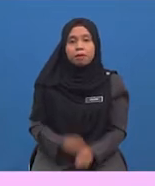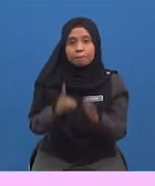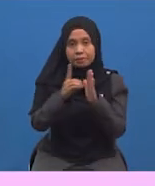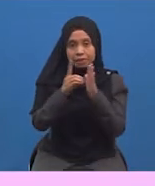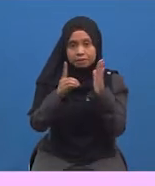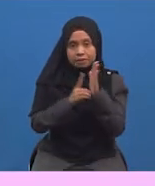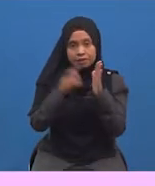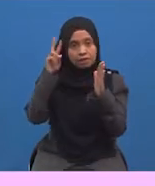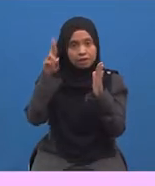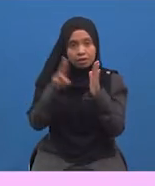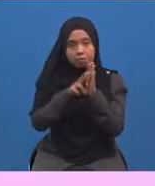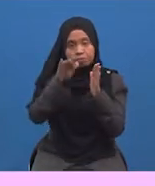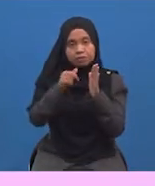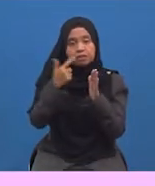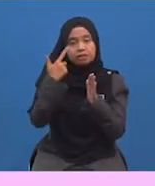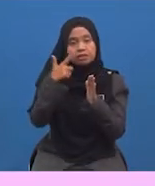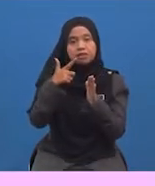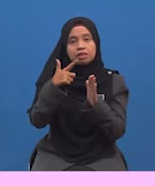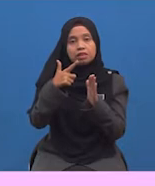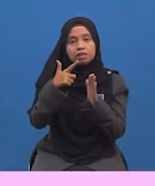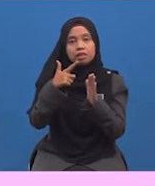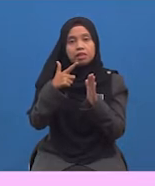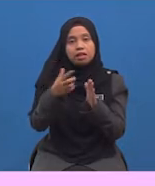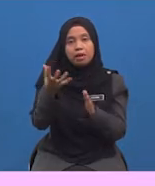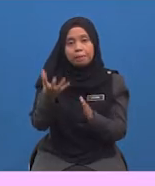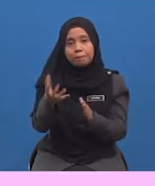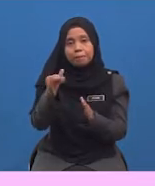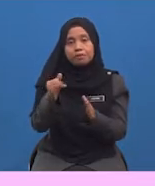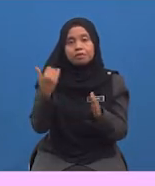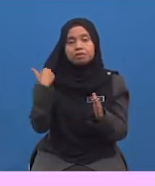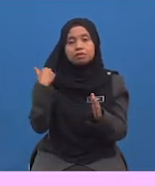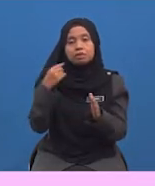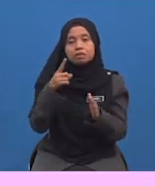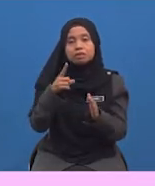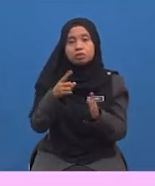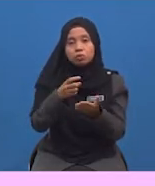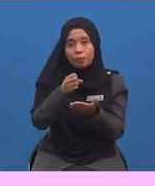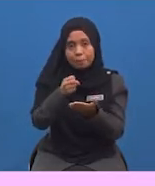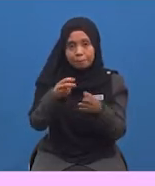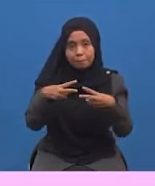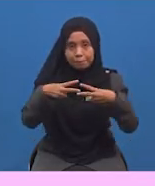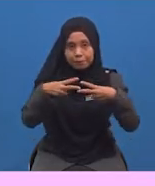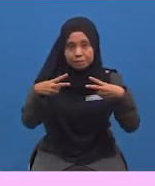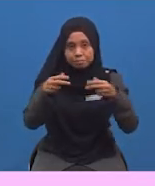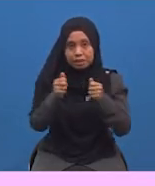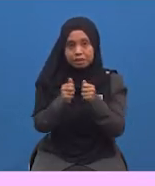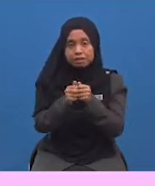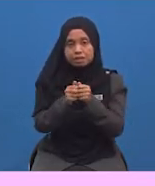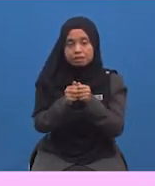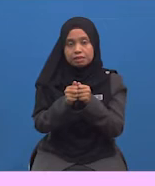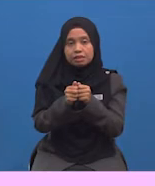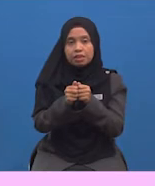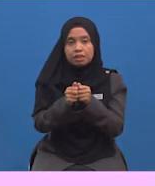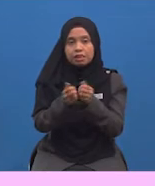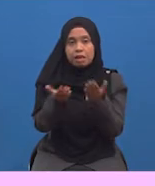Berdasarkan rajah yang dilihat, bongkah terdiri daripada sebuah prisma dengan tapak berbentuk